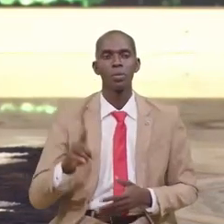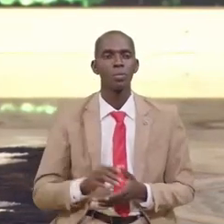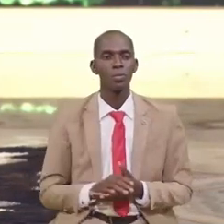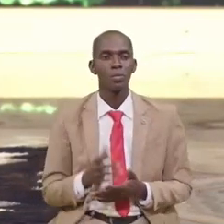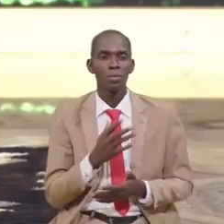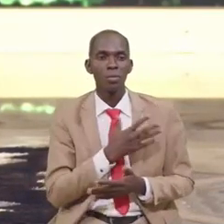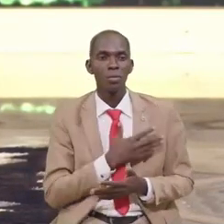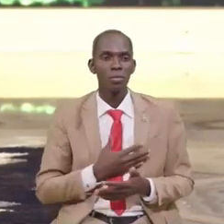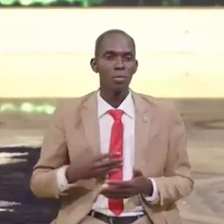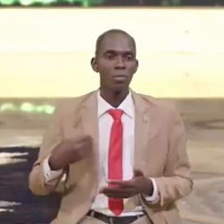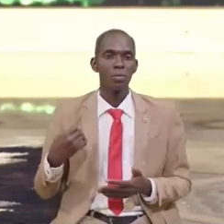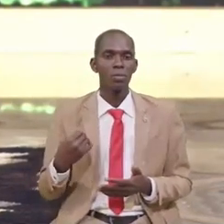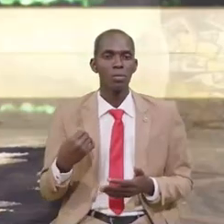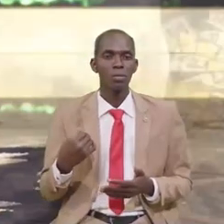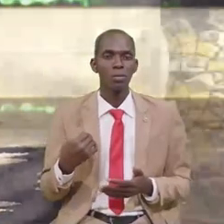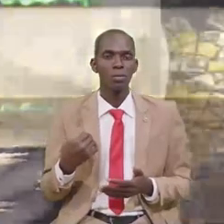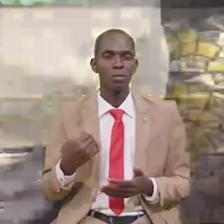Luc 22, 41.